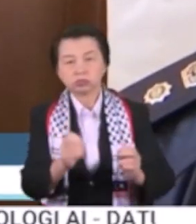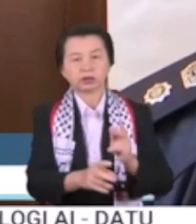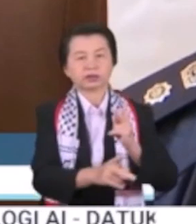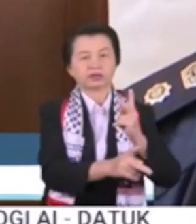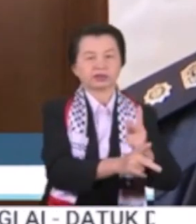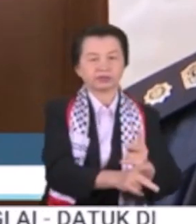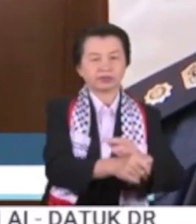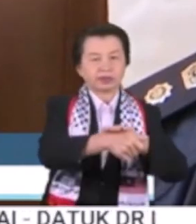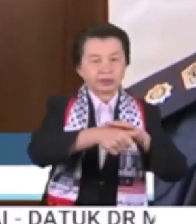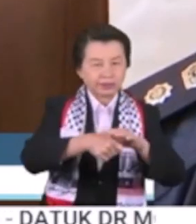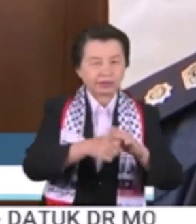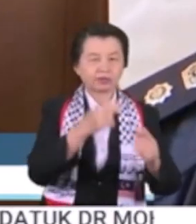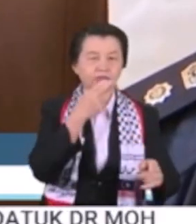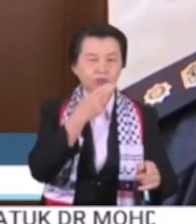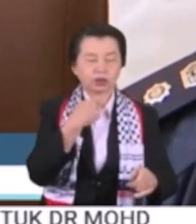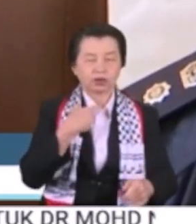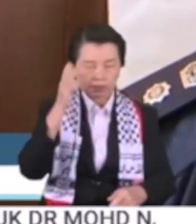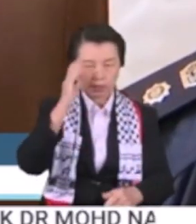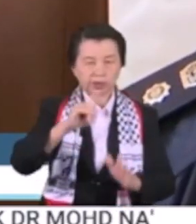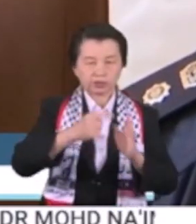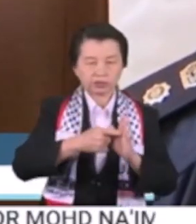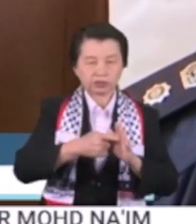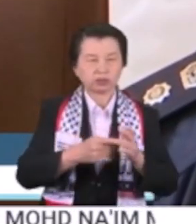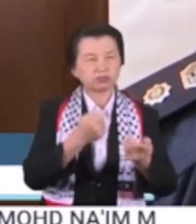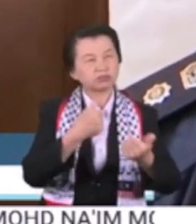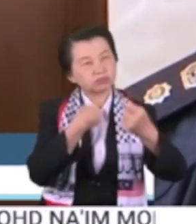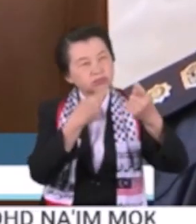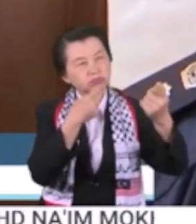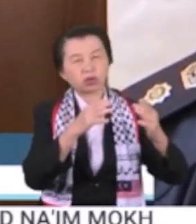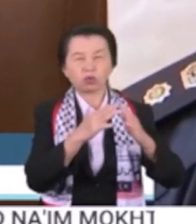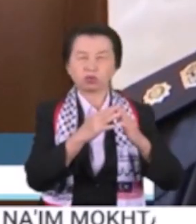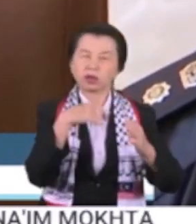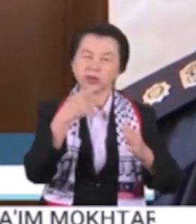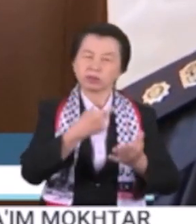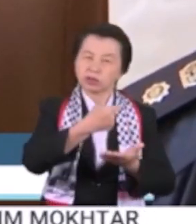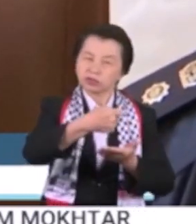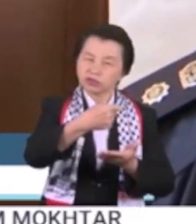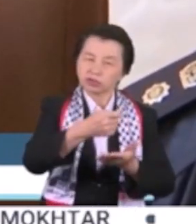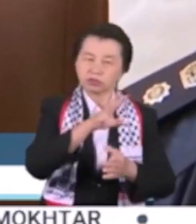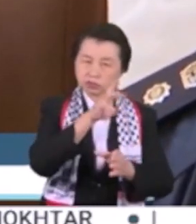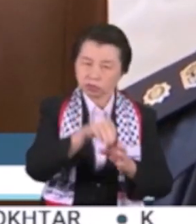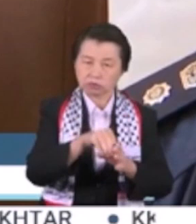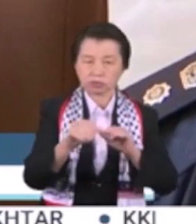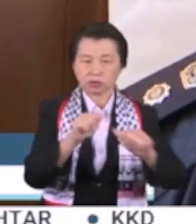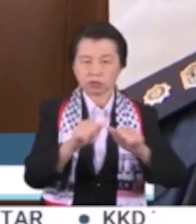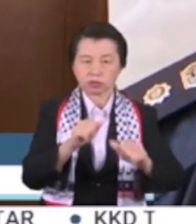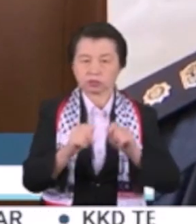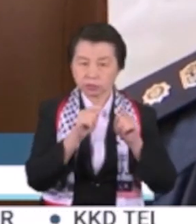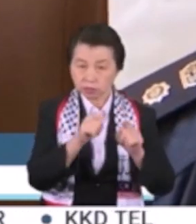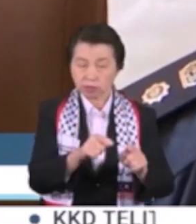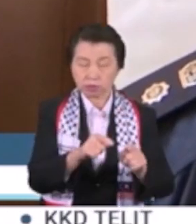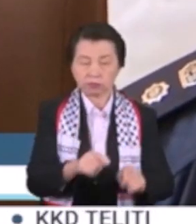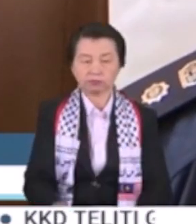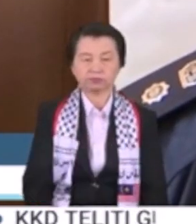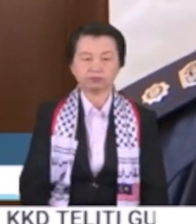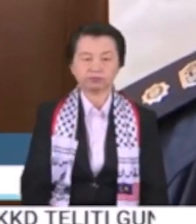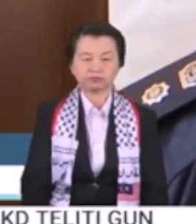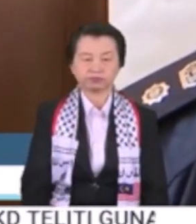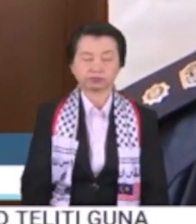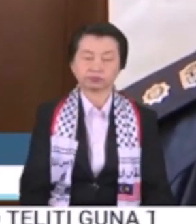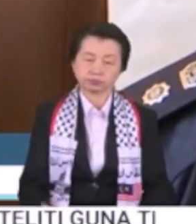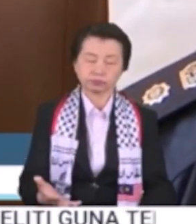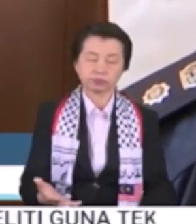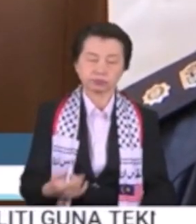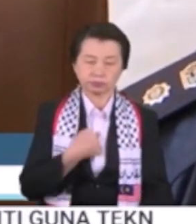Kita akan siasat sama ada pemilik premis ataupun penyewa terlibat di dalam aktiviti ini.